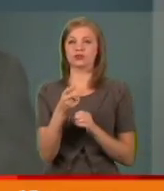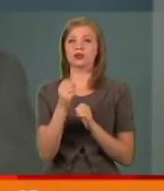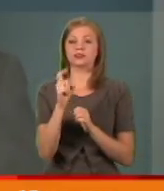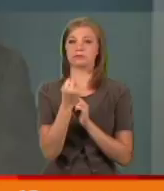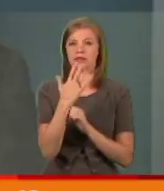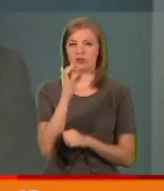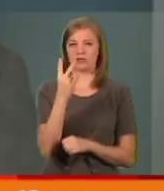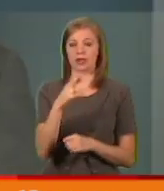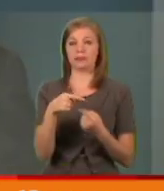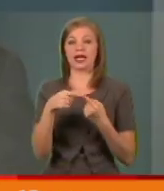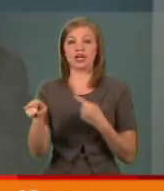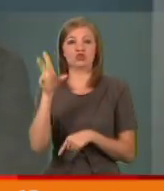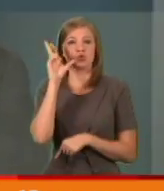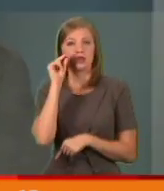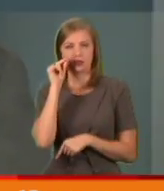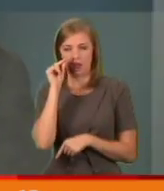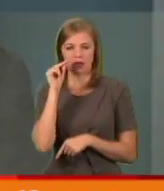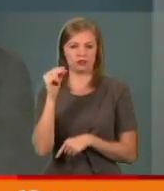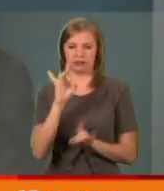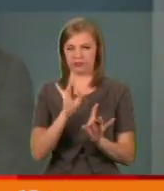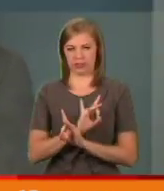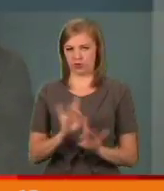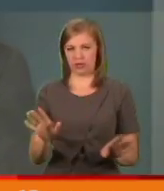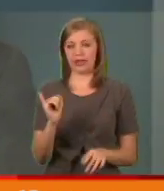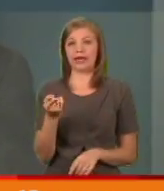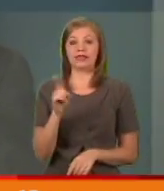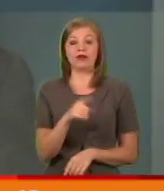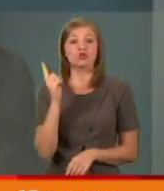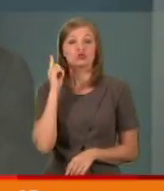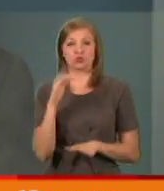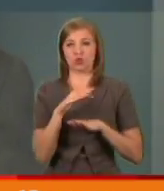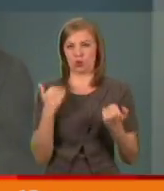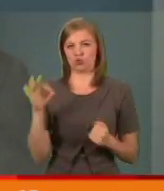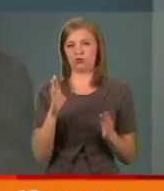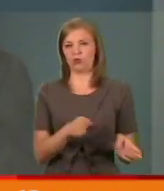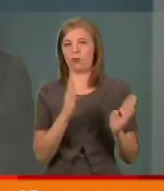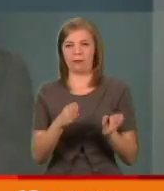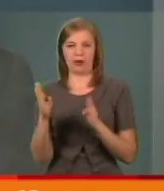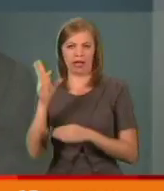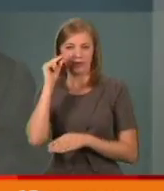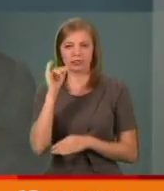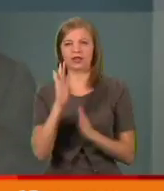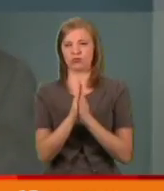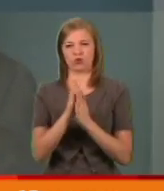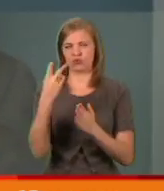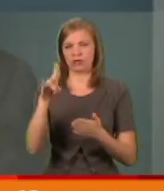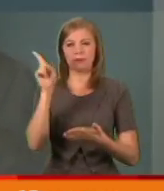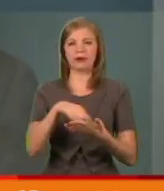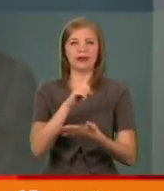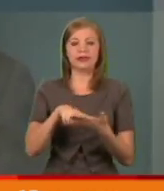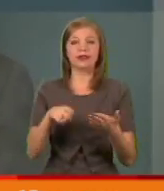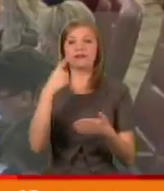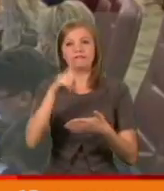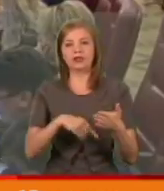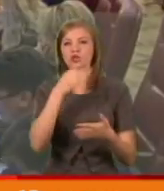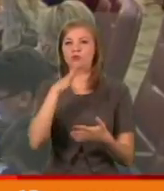серпня. Іншої дати я не розглядаю. І навіть чути не хочу про перенесення і прошу не вірити будь-яким чуткам